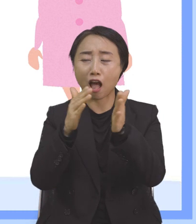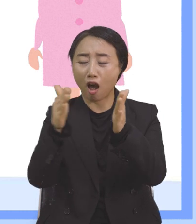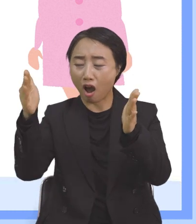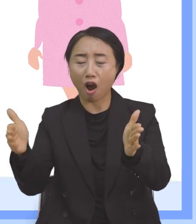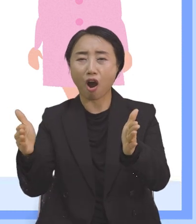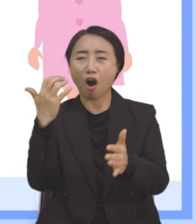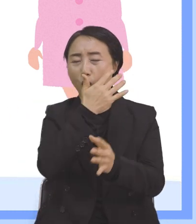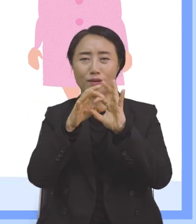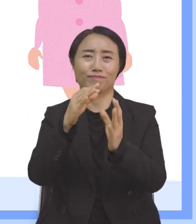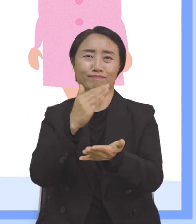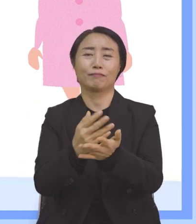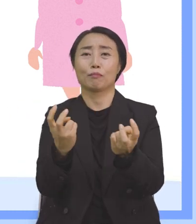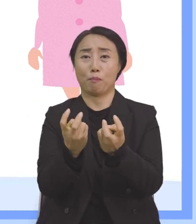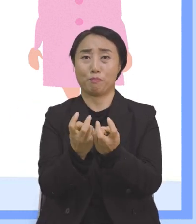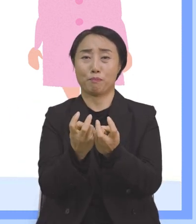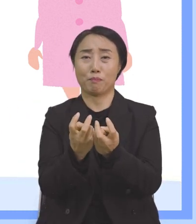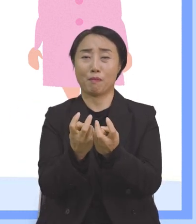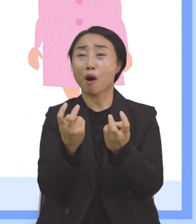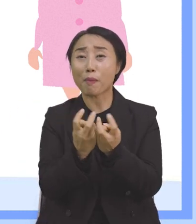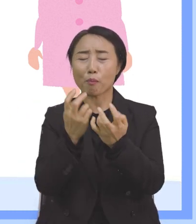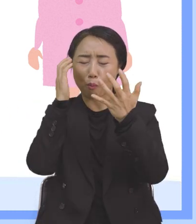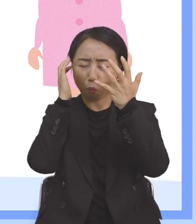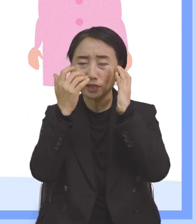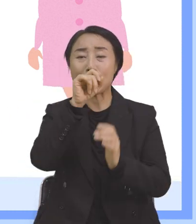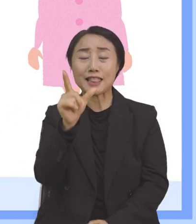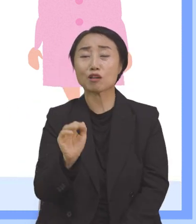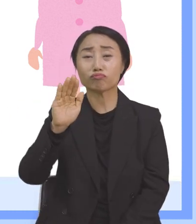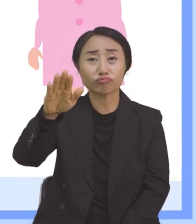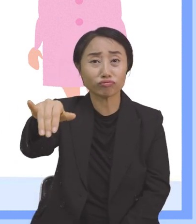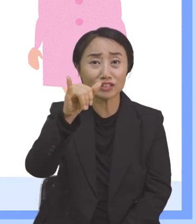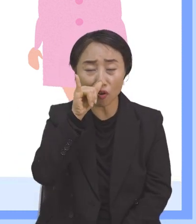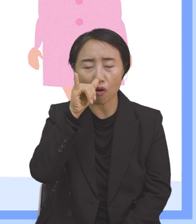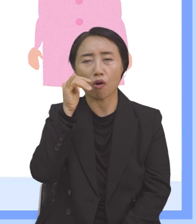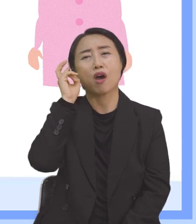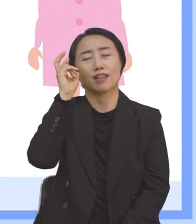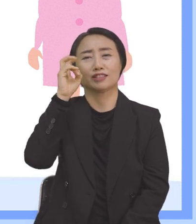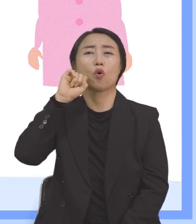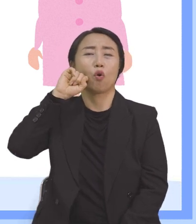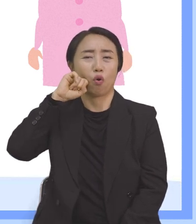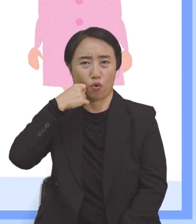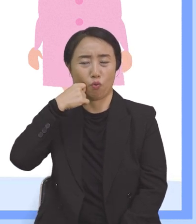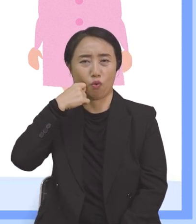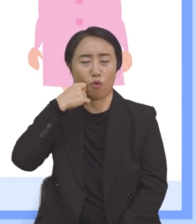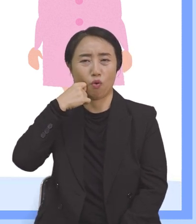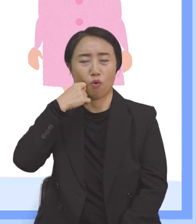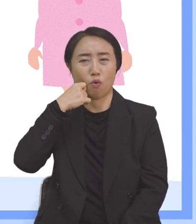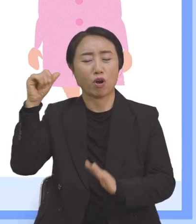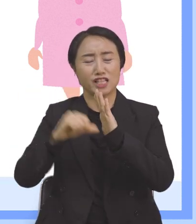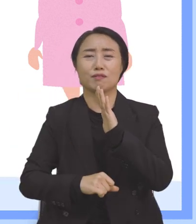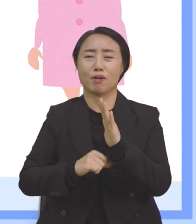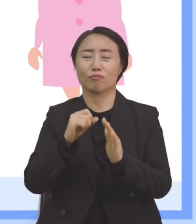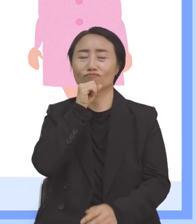방법입니다. 하지만 방법이 복잡하고 생리가 불규칙한 경우에는 예측이 어렵다는 단점이 있어